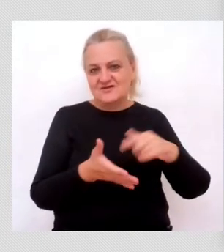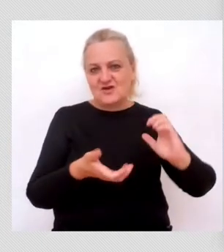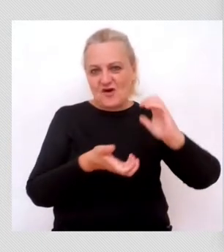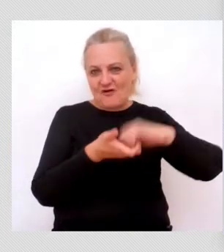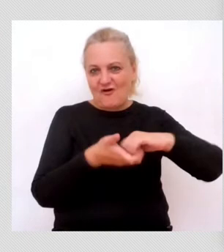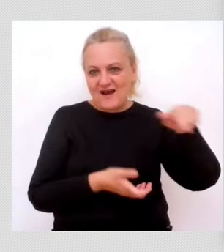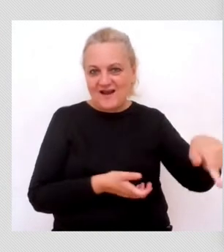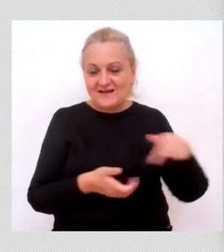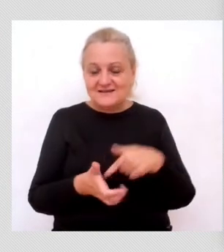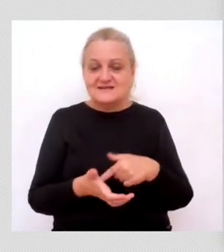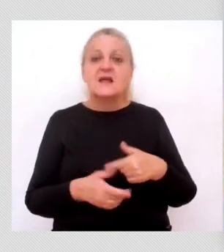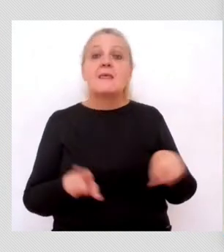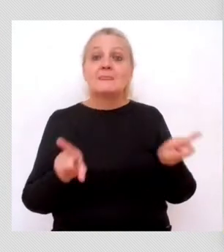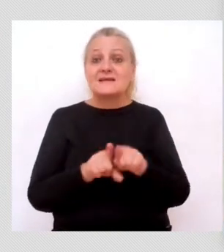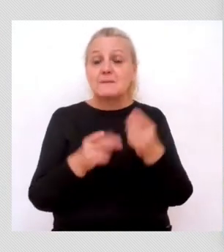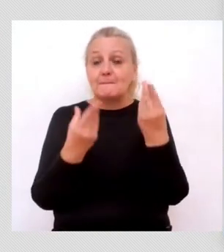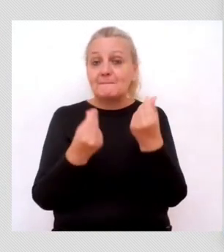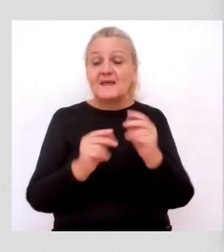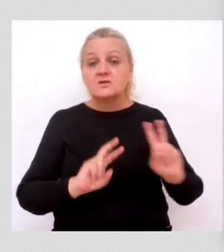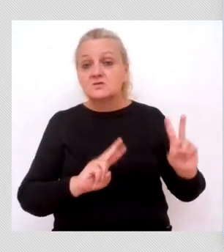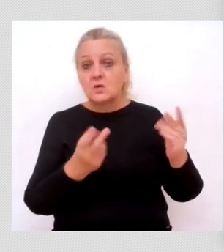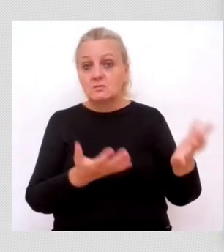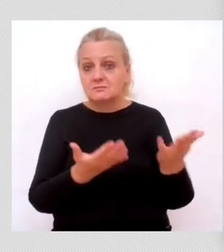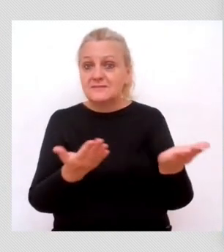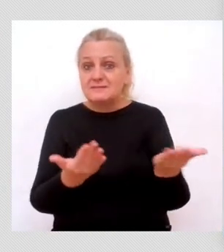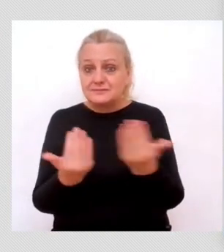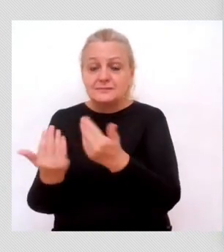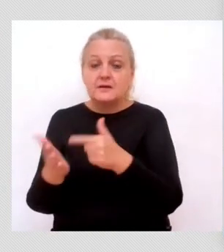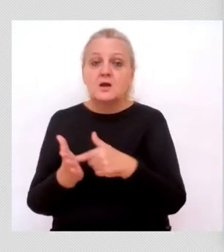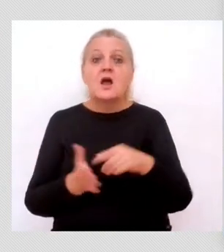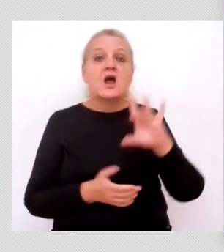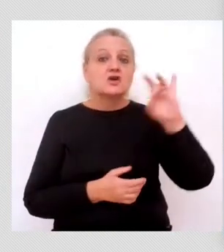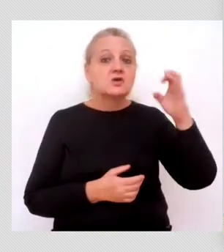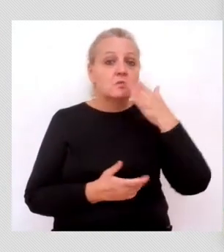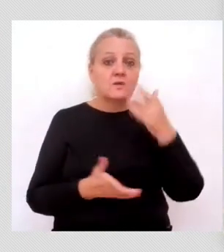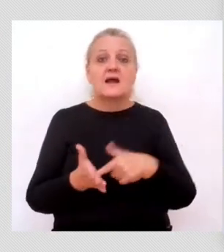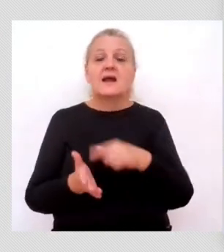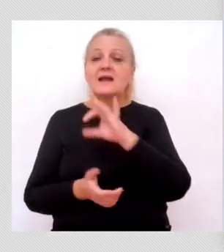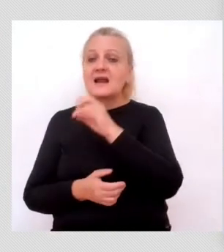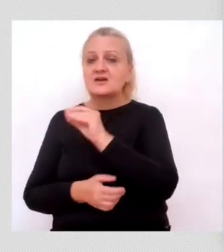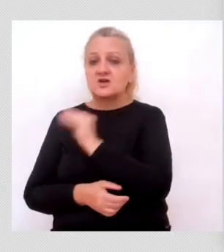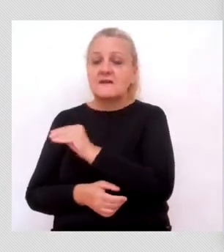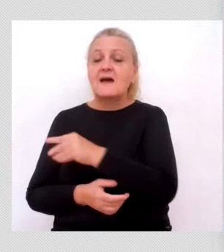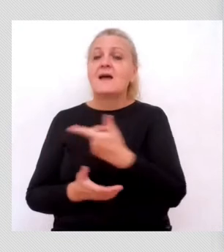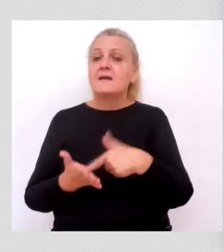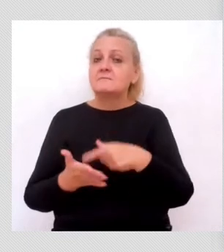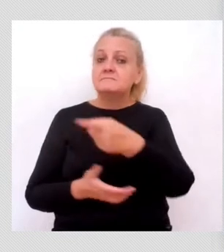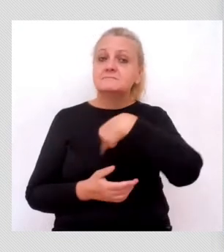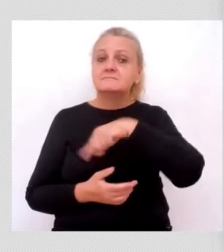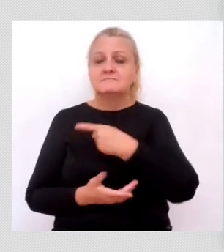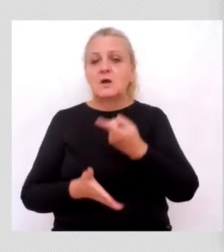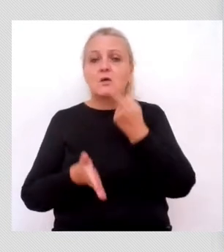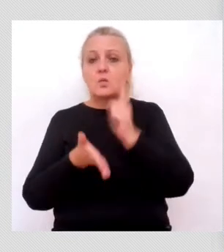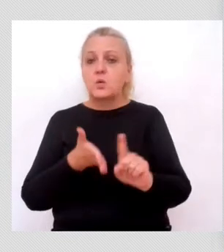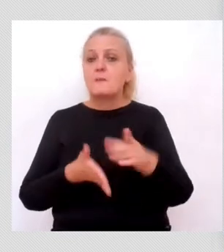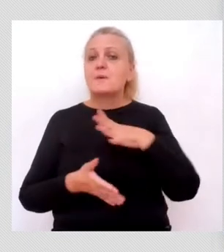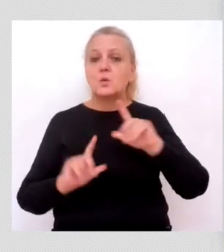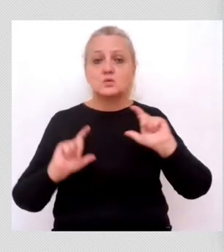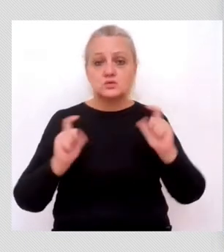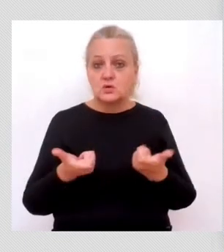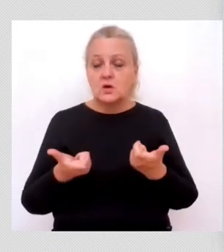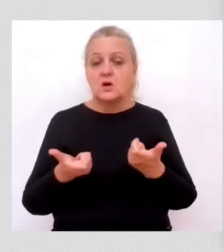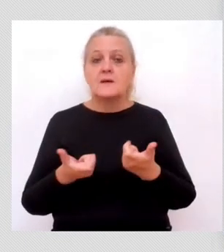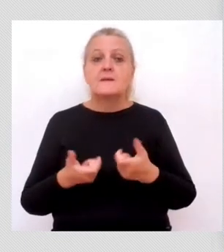pozyskiwać środki, to, o czym Grzegorz mówił. Grażyno, naszym największym niepowodzeniem było to, że